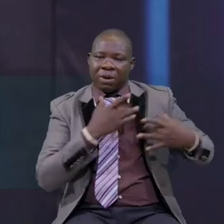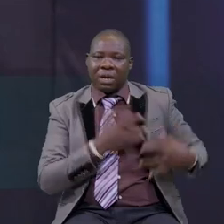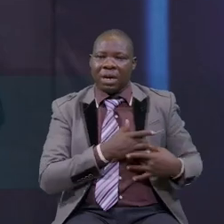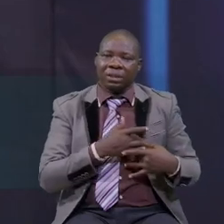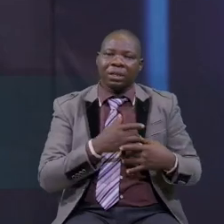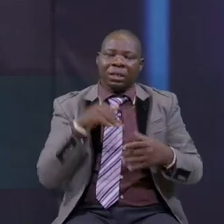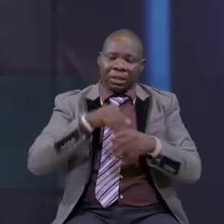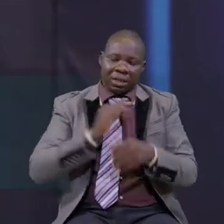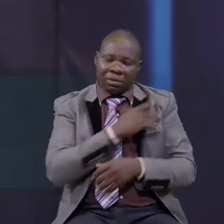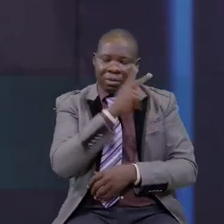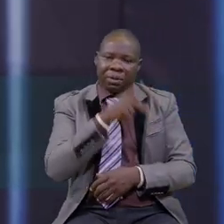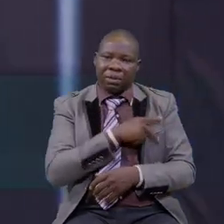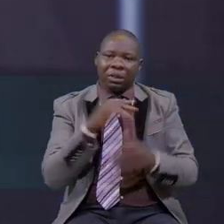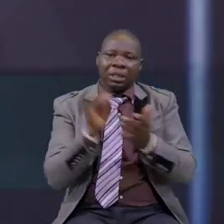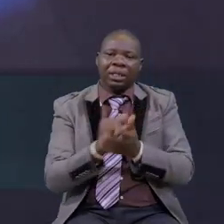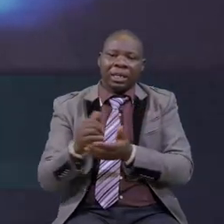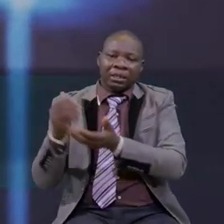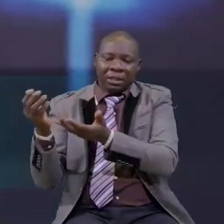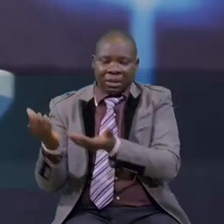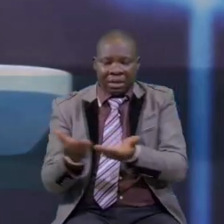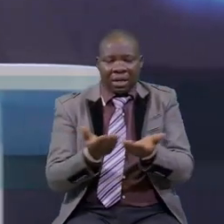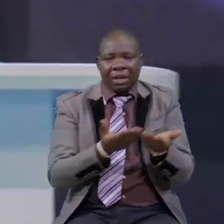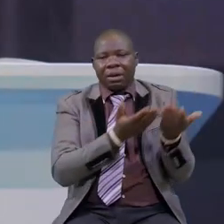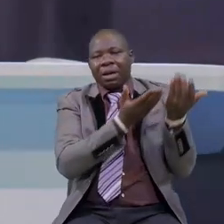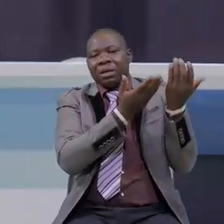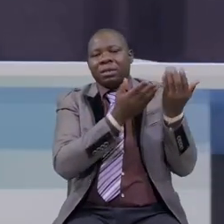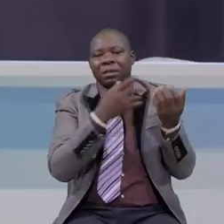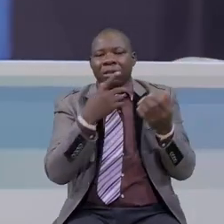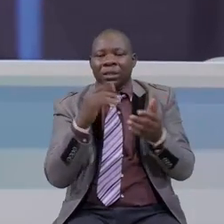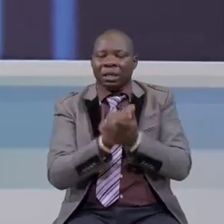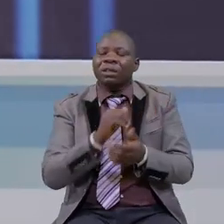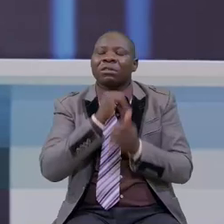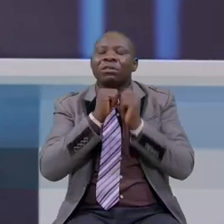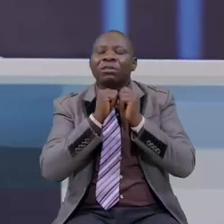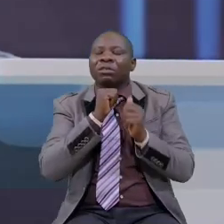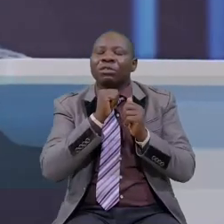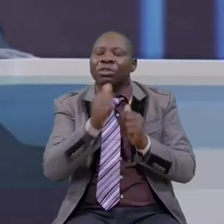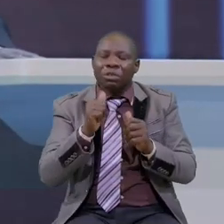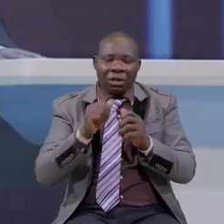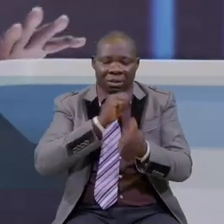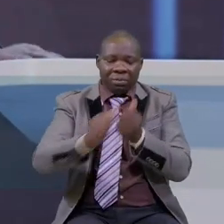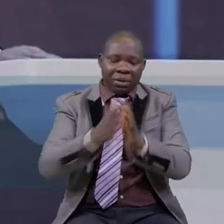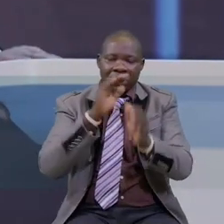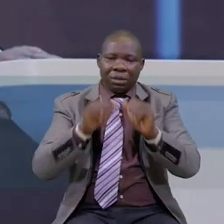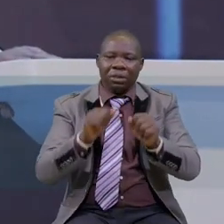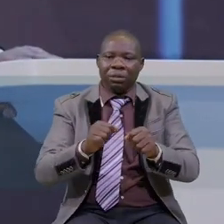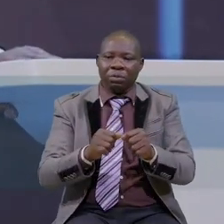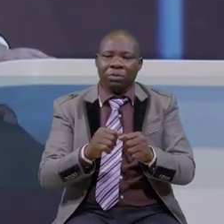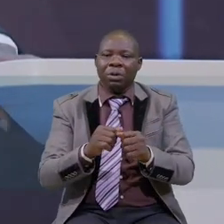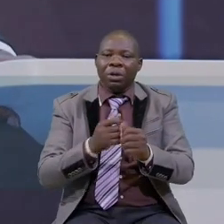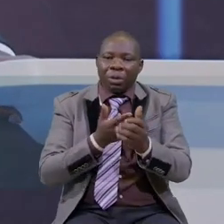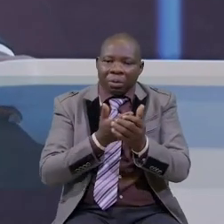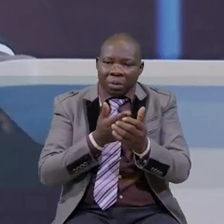notre personnalité qui porte les béatitudes impérissables